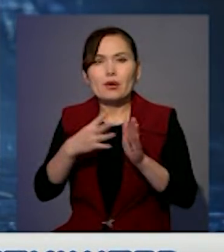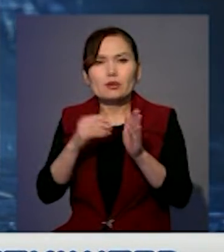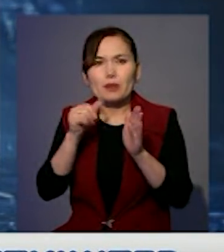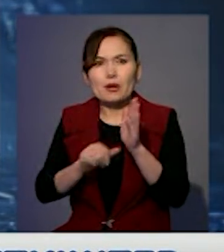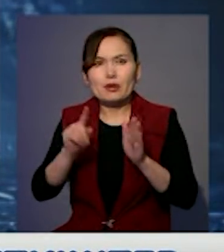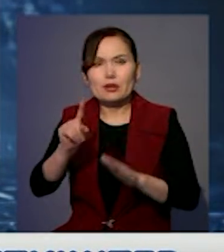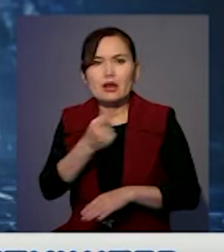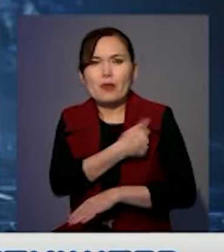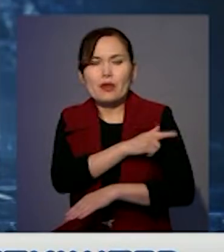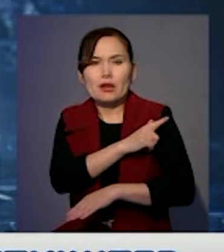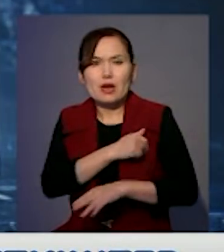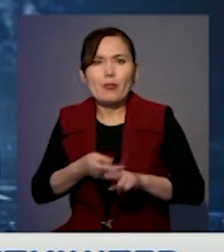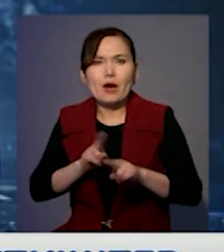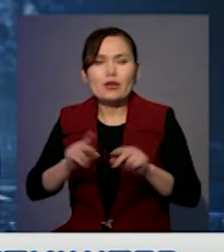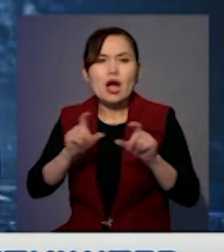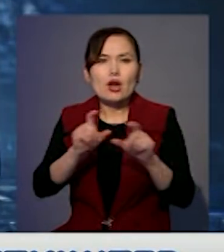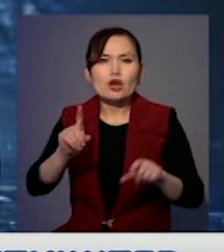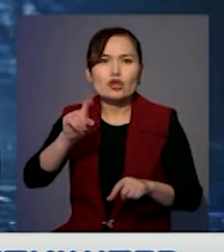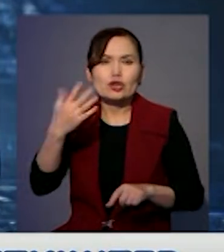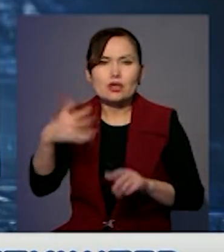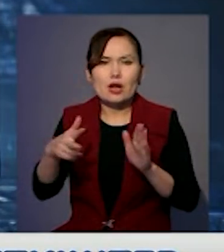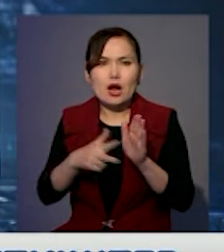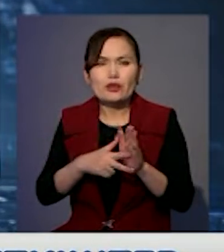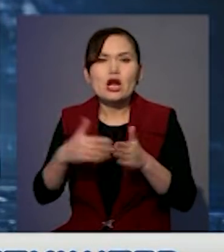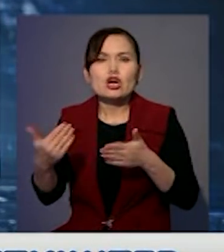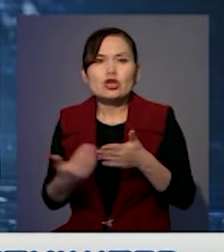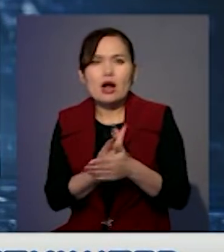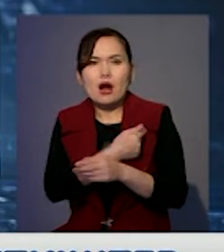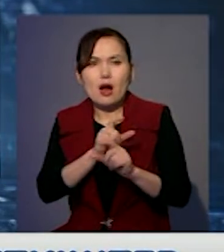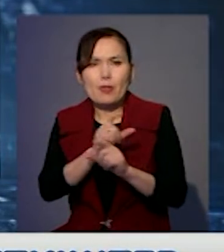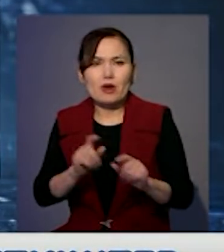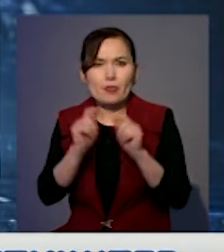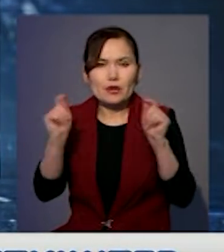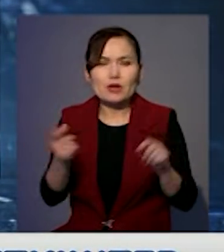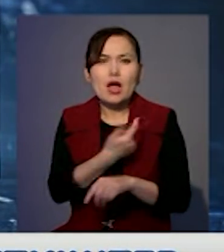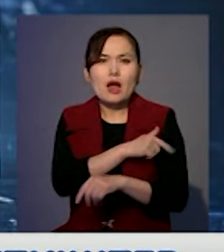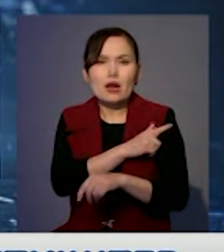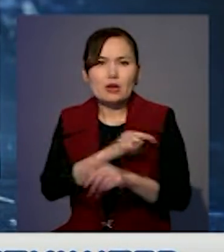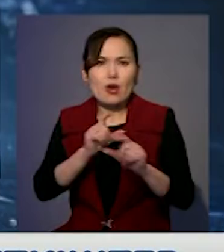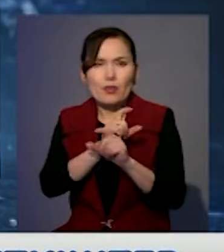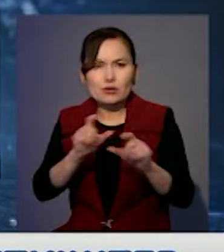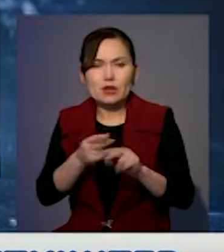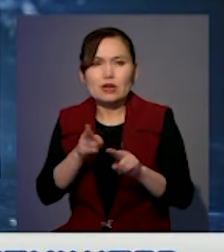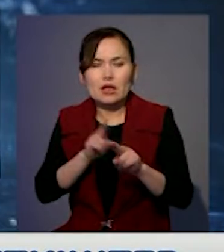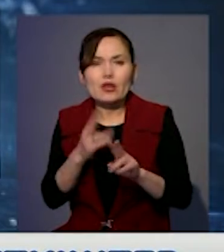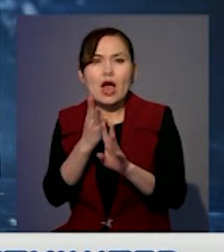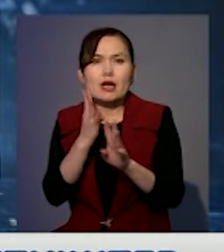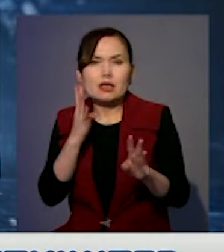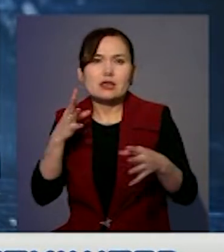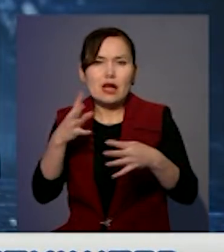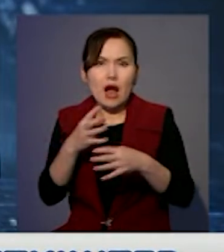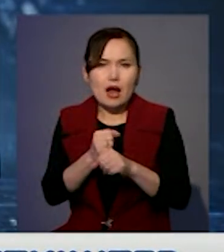1961 дәрігерлік нысан мен 158 жаңа амбулатория ашылды. Медициналық мекемелердегі ұзын-сонар